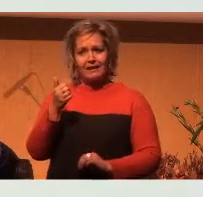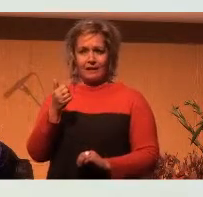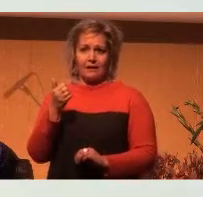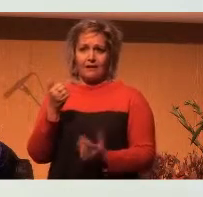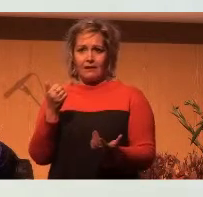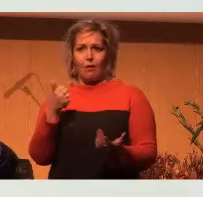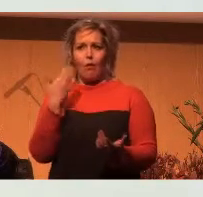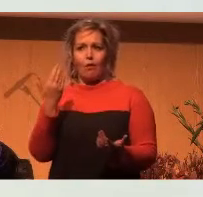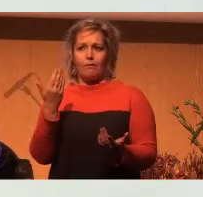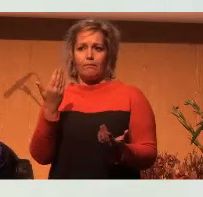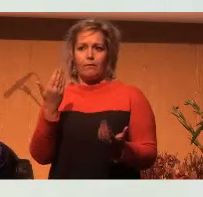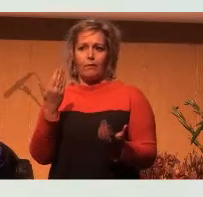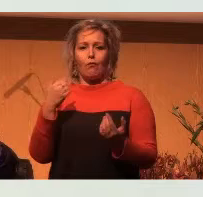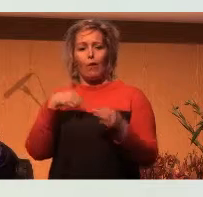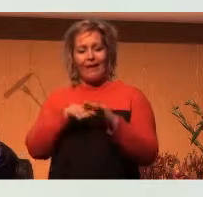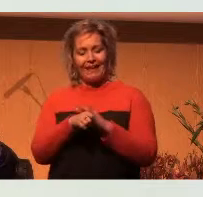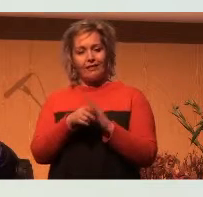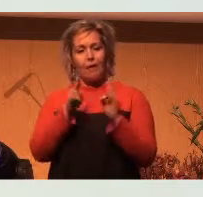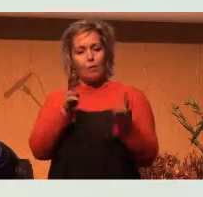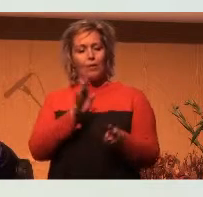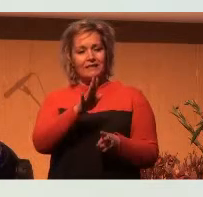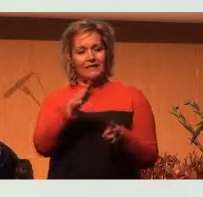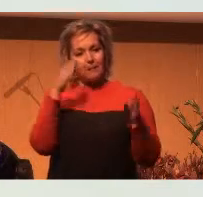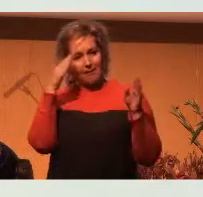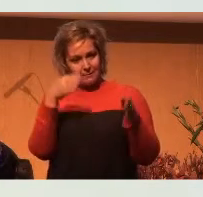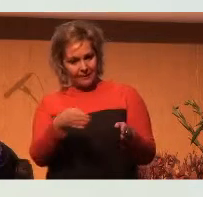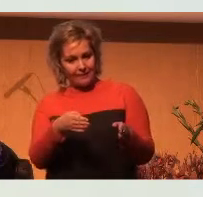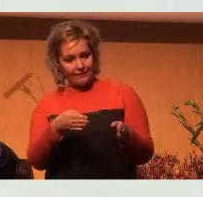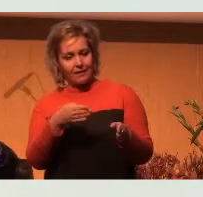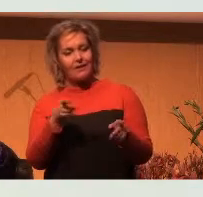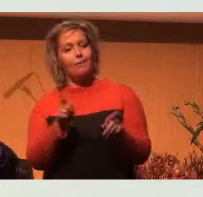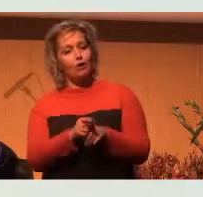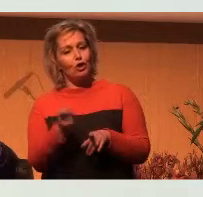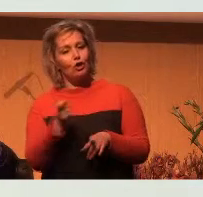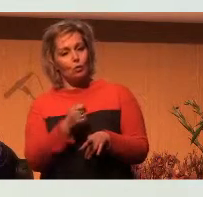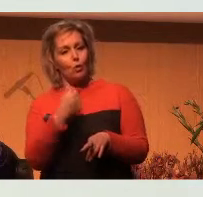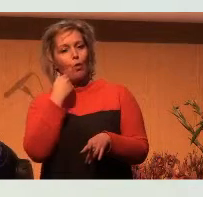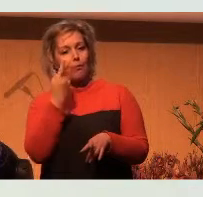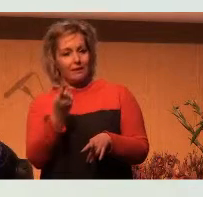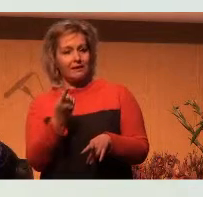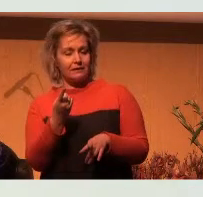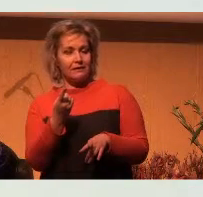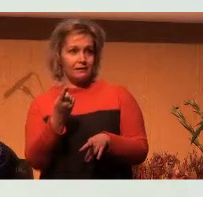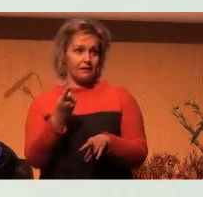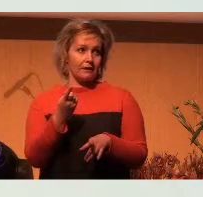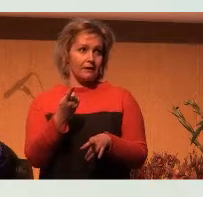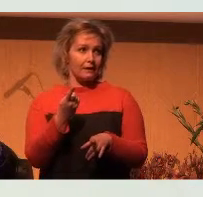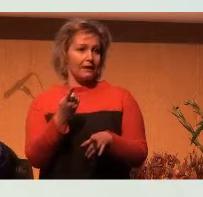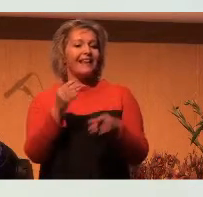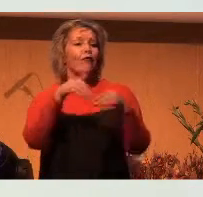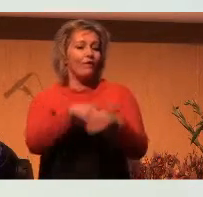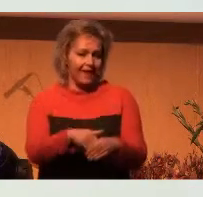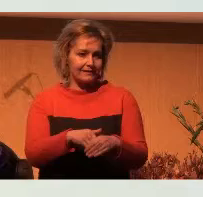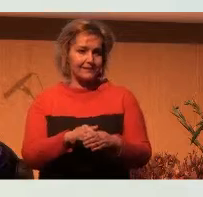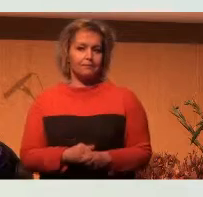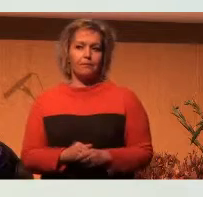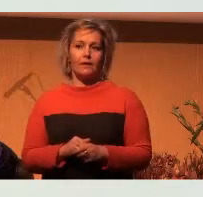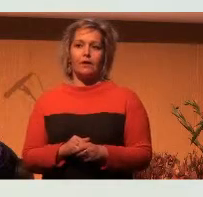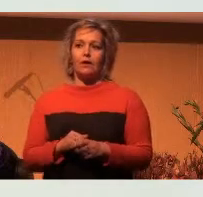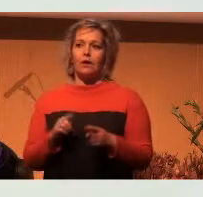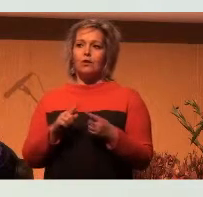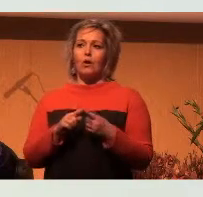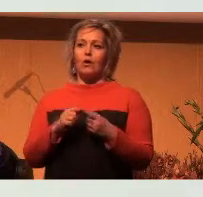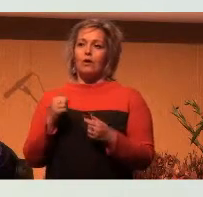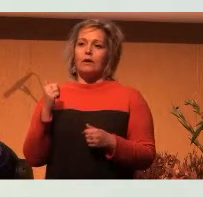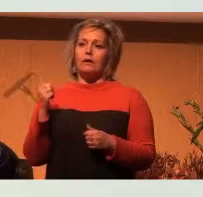er å få inn brukerens perspektiv. Det betyr noe å bli involvert. Britene har jo noen slogans